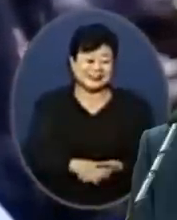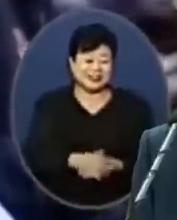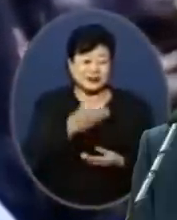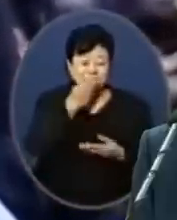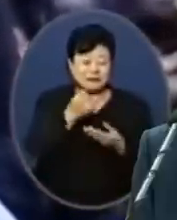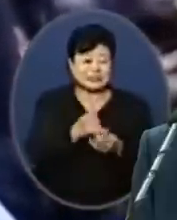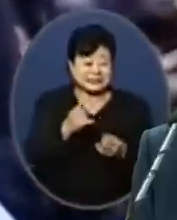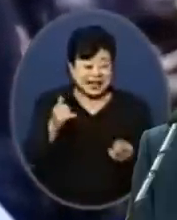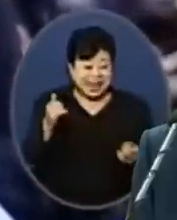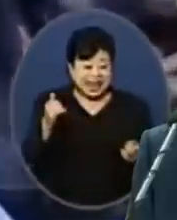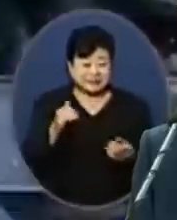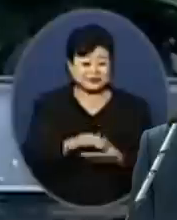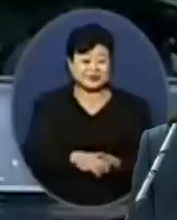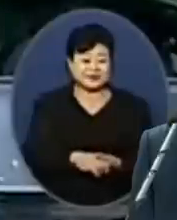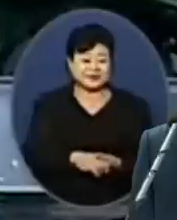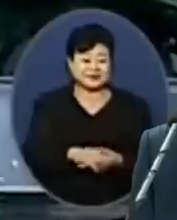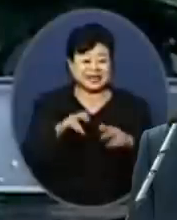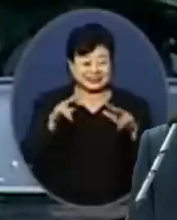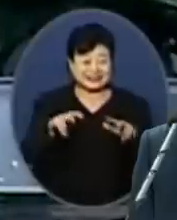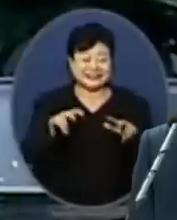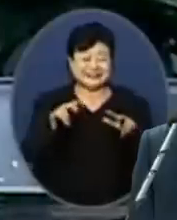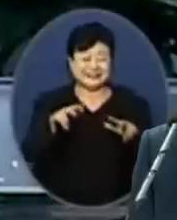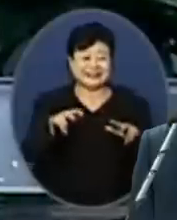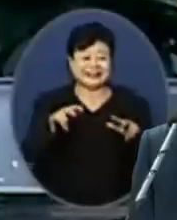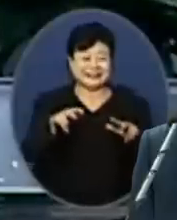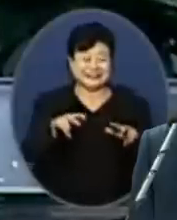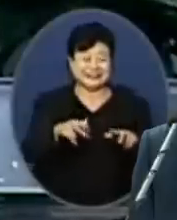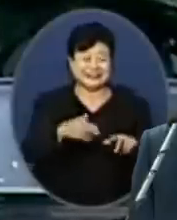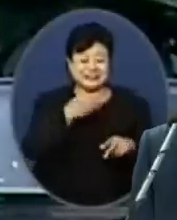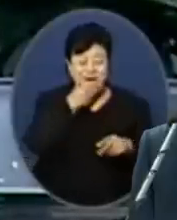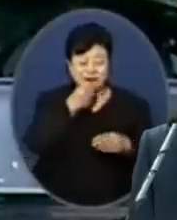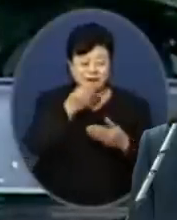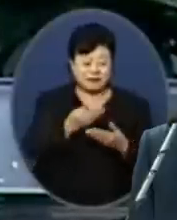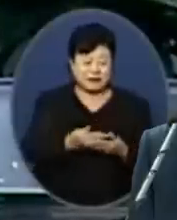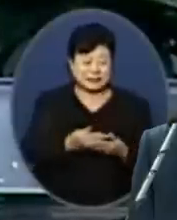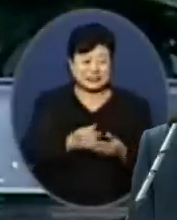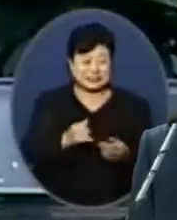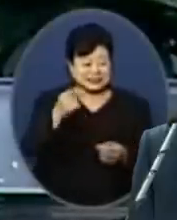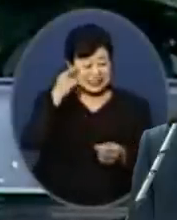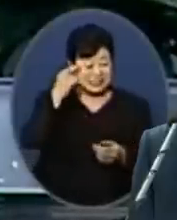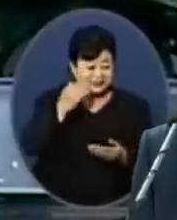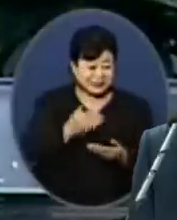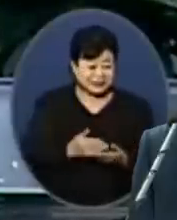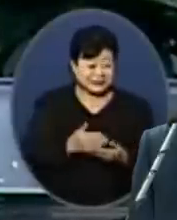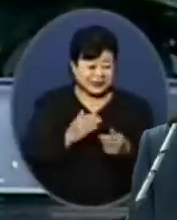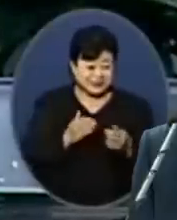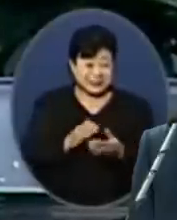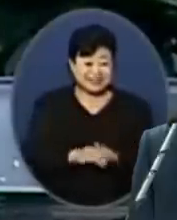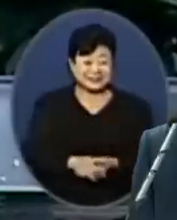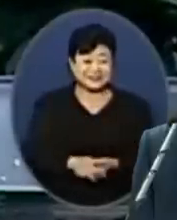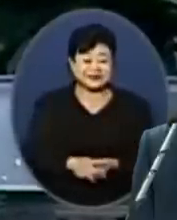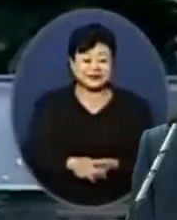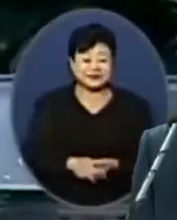복받은 사람이니 지금부터 복 안 받은 사람이라고 생각하지 말게 되시기를 바랍니다.